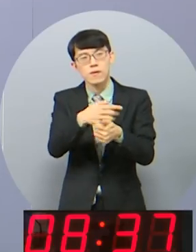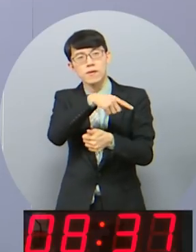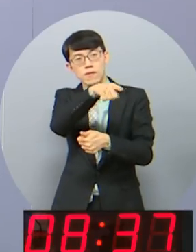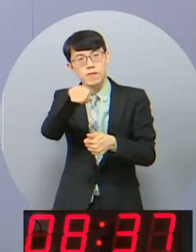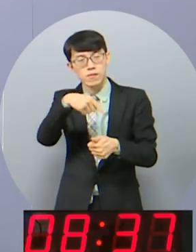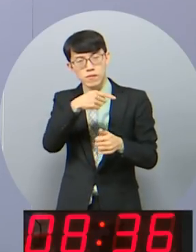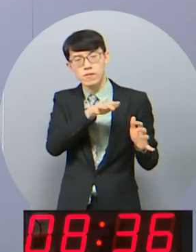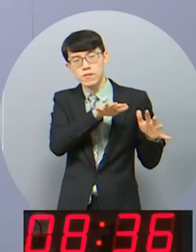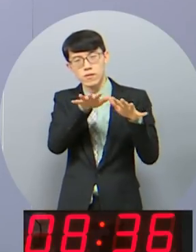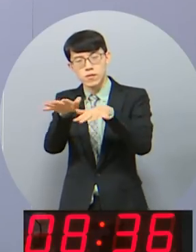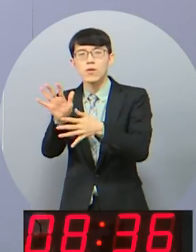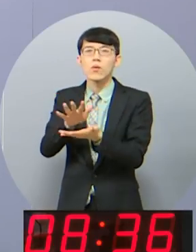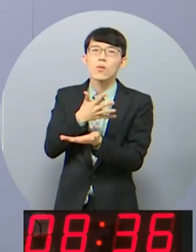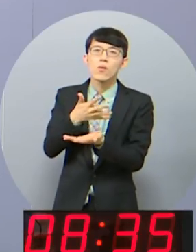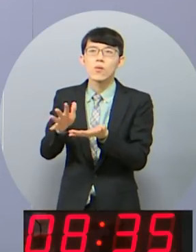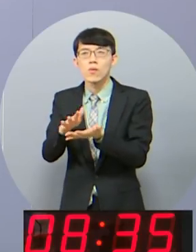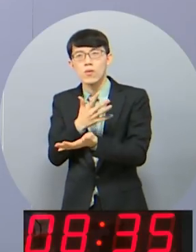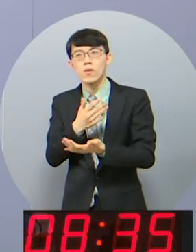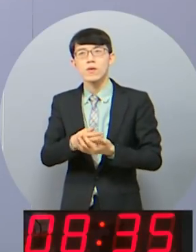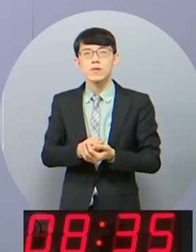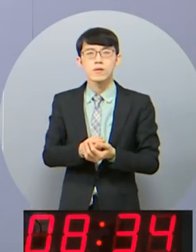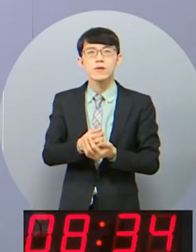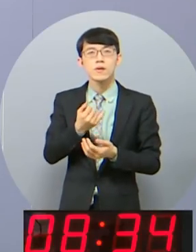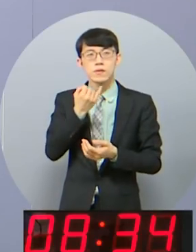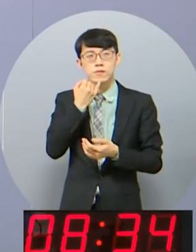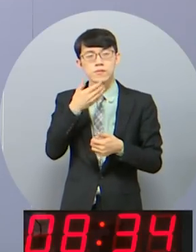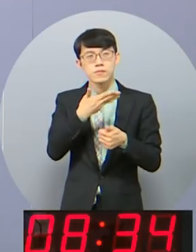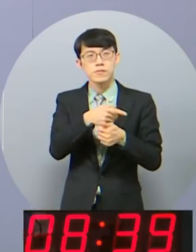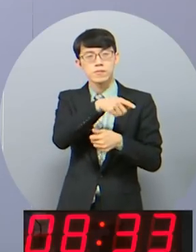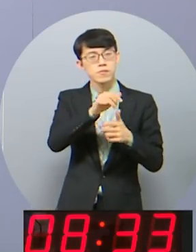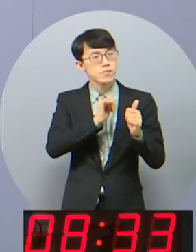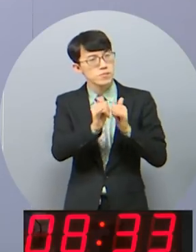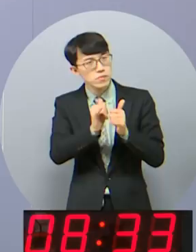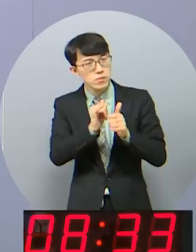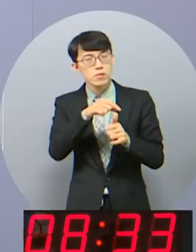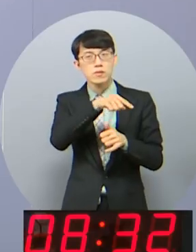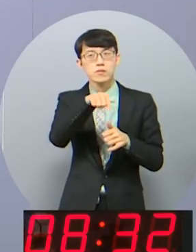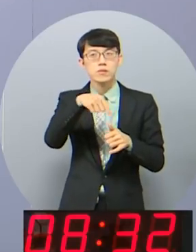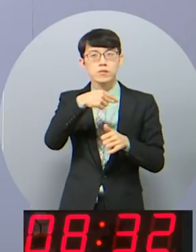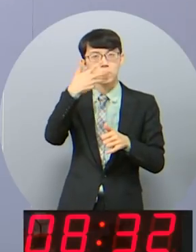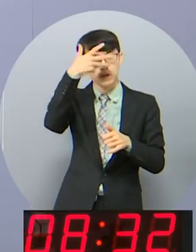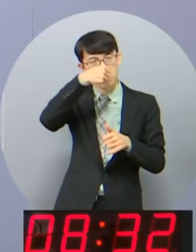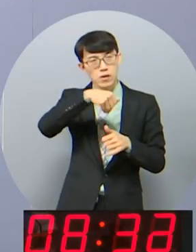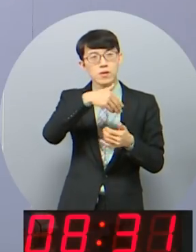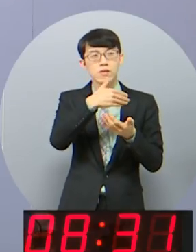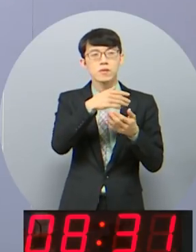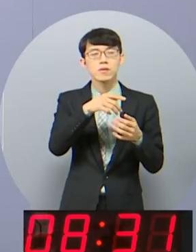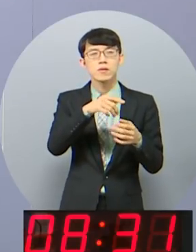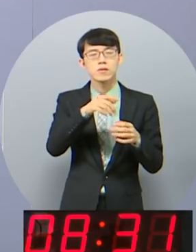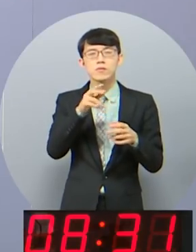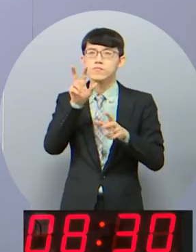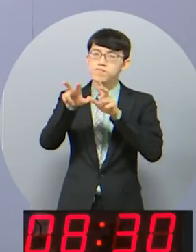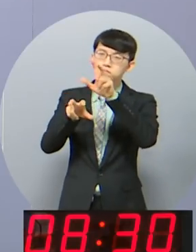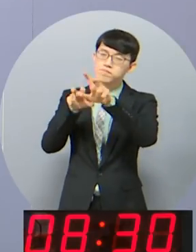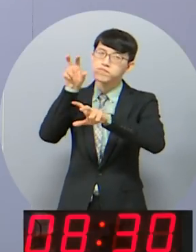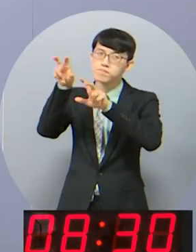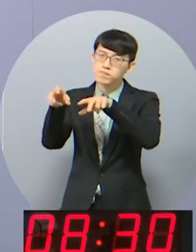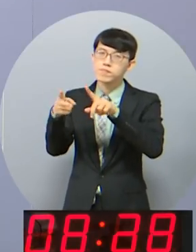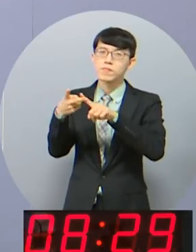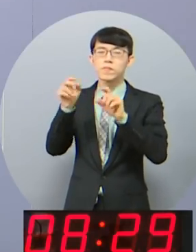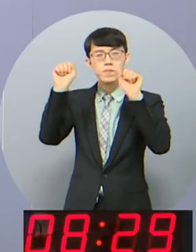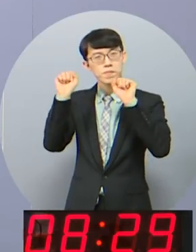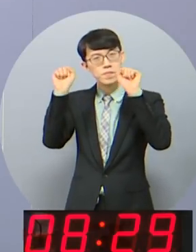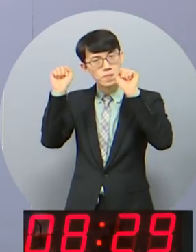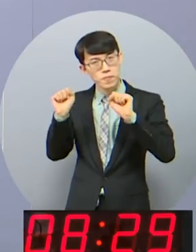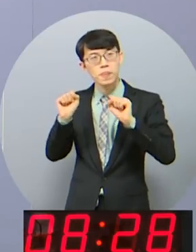互咱一寡坐民会巴士，会当去遐，或去遐即落，去遐爬山运动，互咱